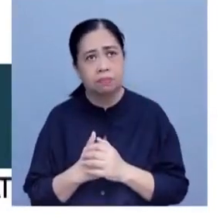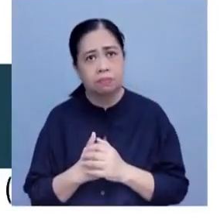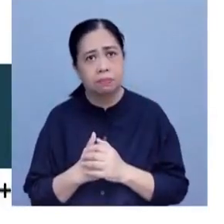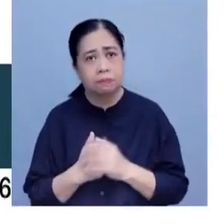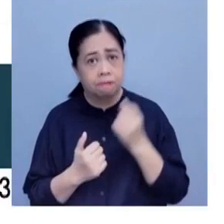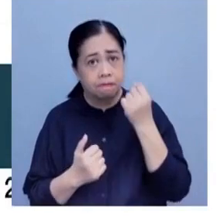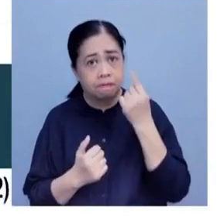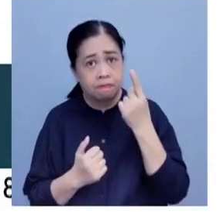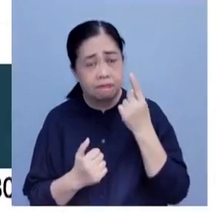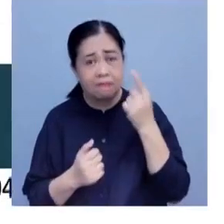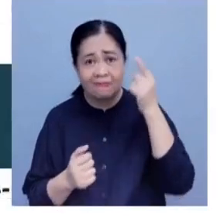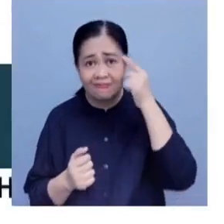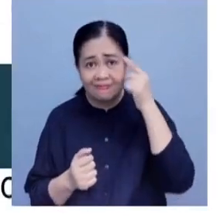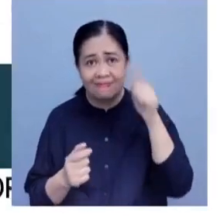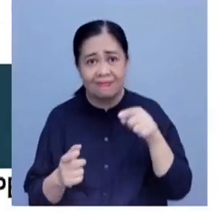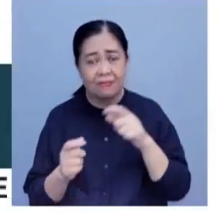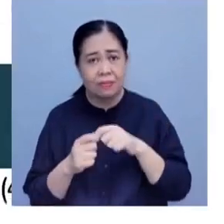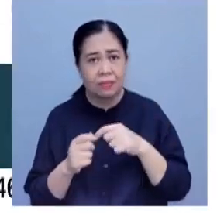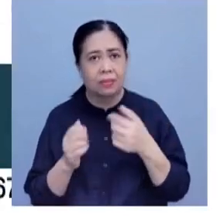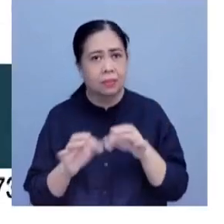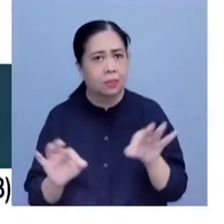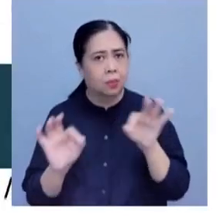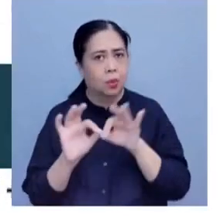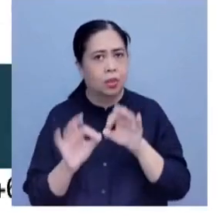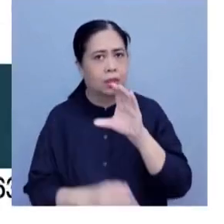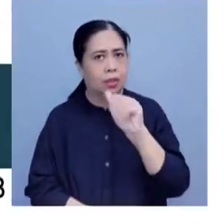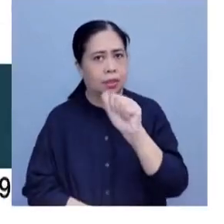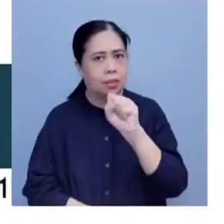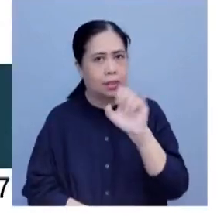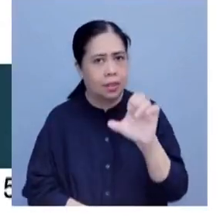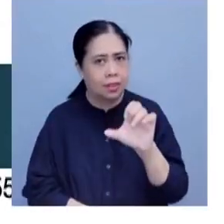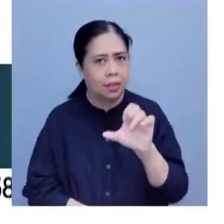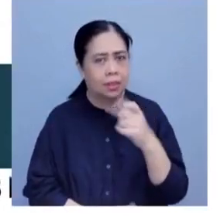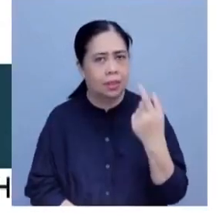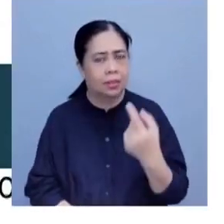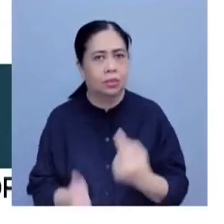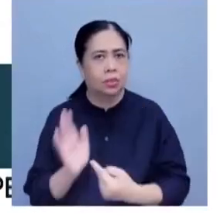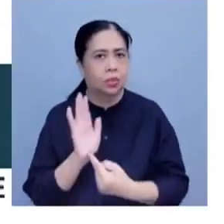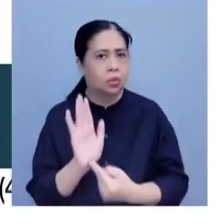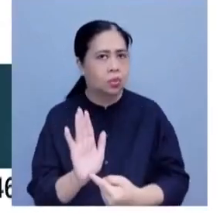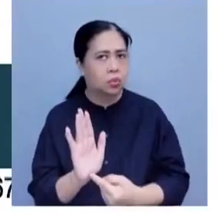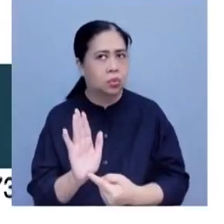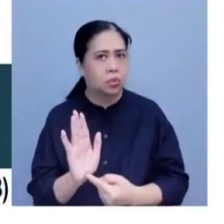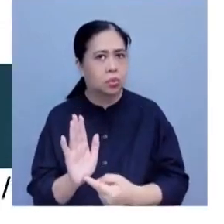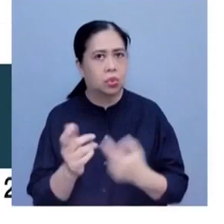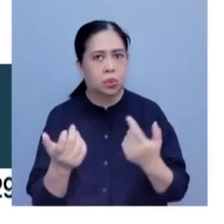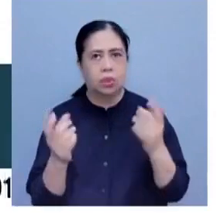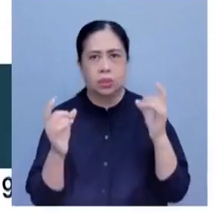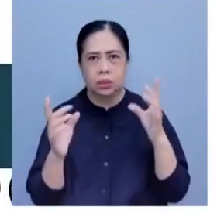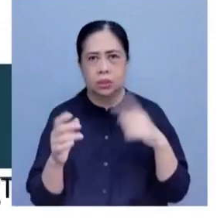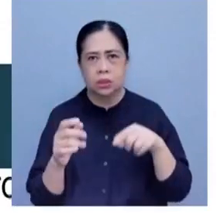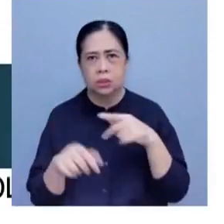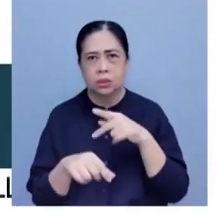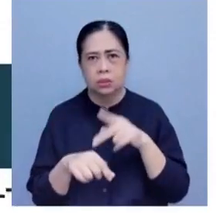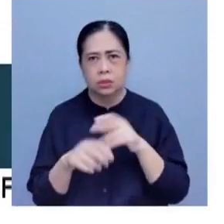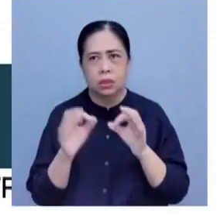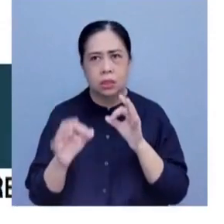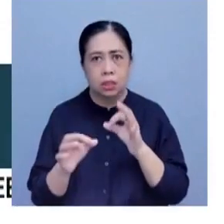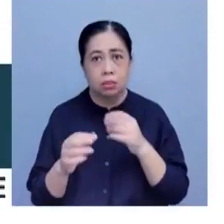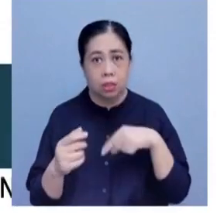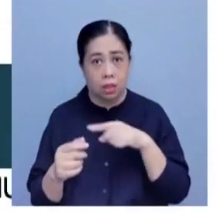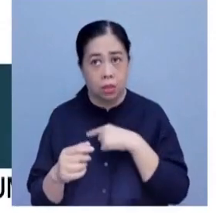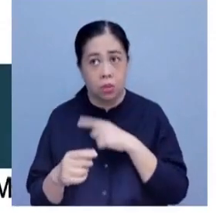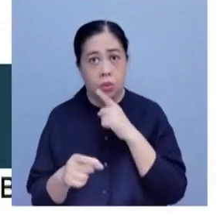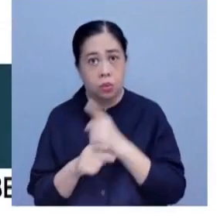Unawain nila na ito ay isang importanteng kaso na naglalagay sa peligro sa ating bansa kung tayo